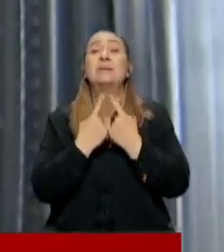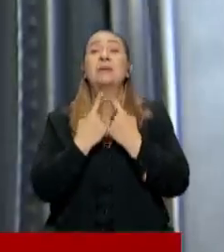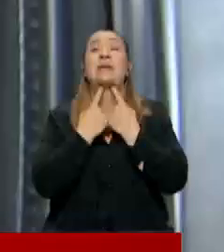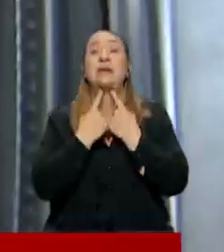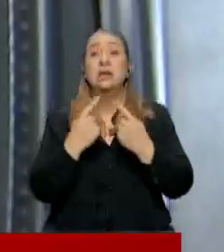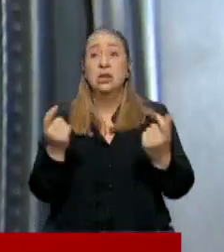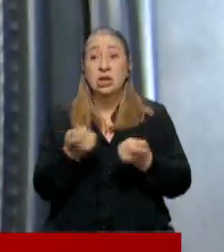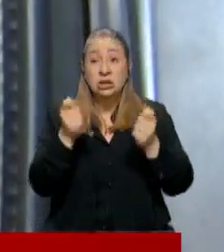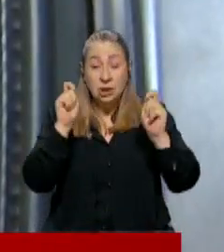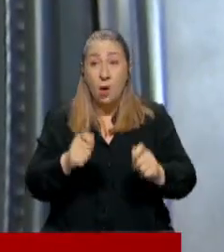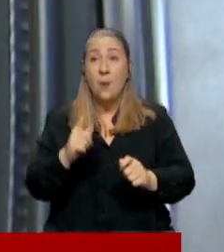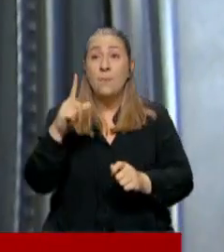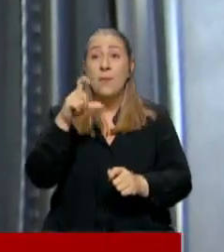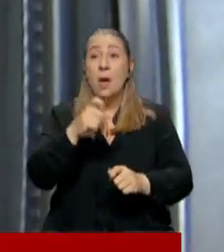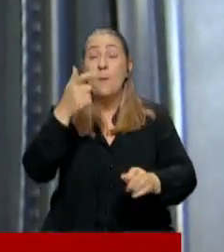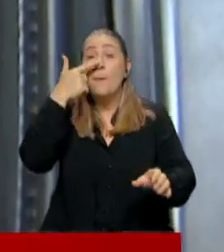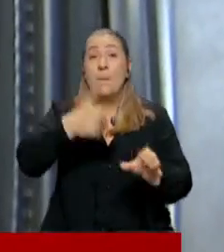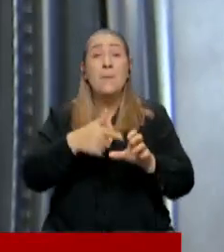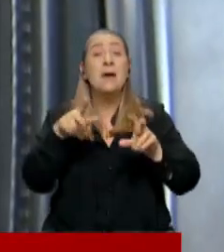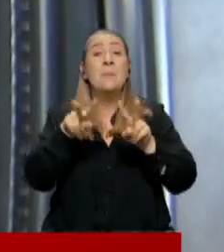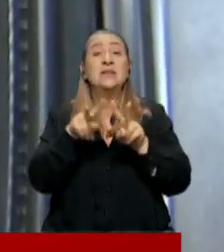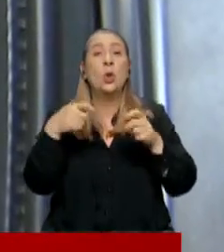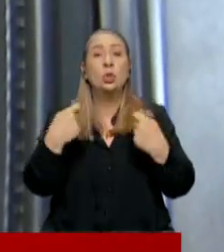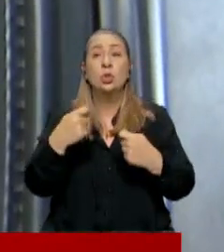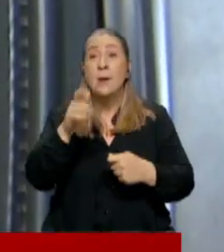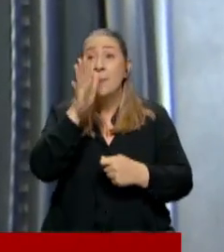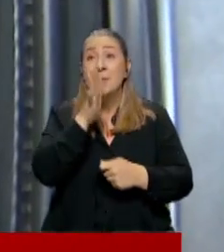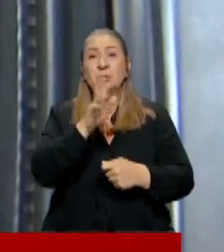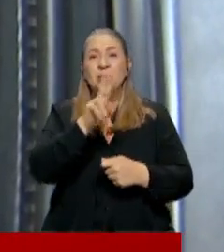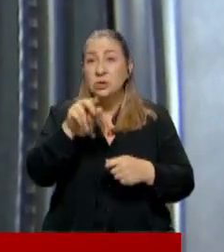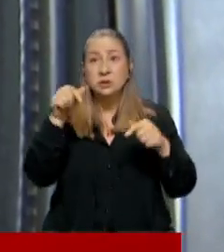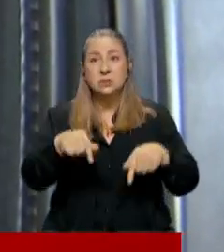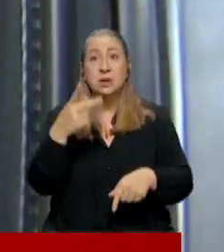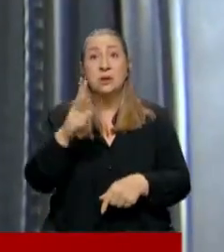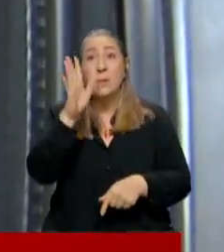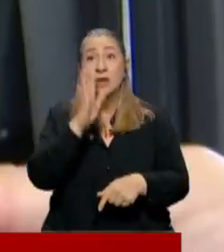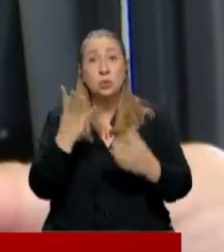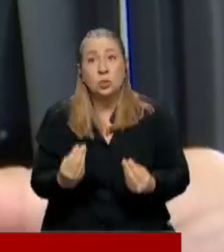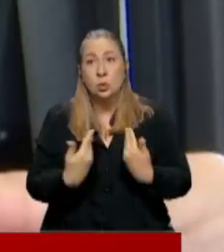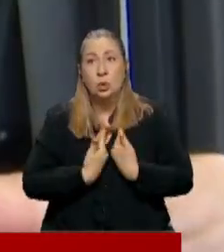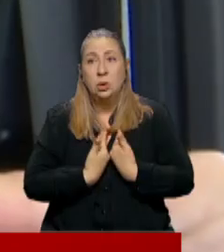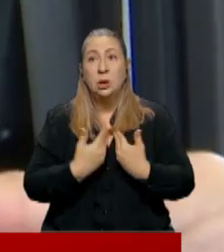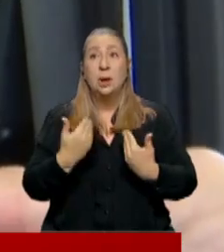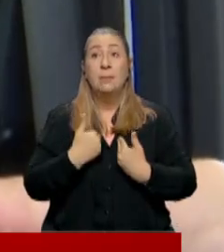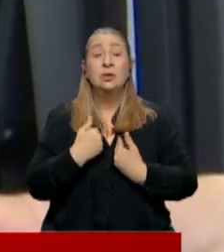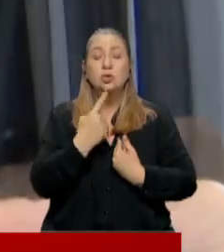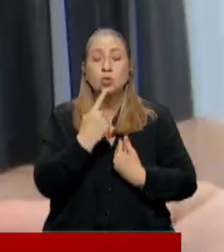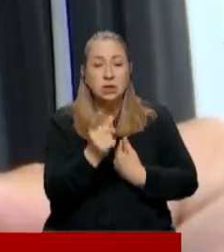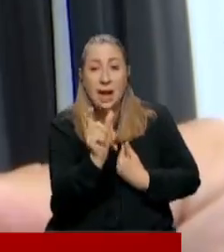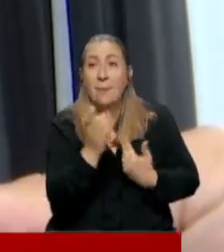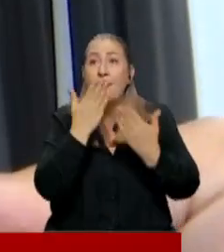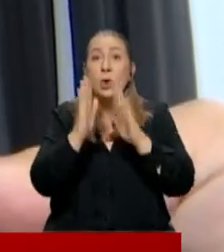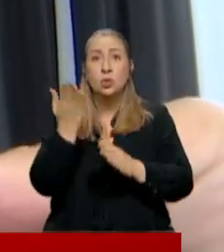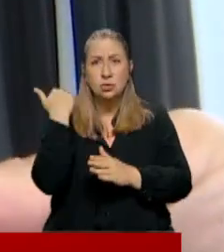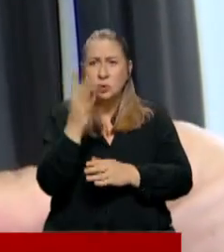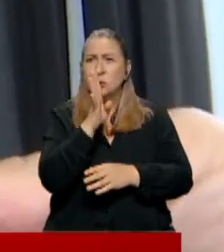Bıktık. İş yaptığım için aylık mazot giderim 500-700 lirayken şu anda 2500 lira oldu. Ben söyleyecek kelime bulamıyorum. Geçen